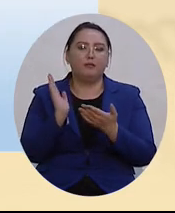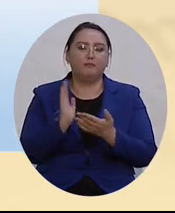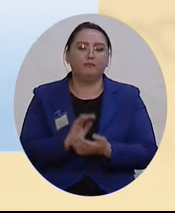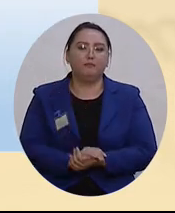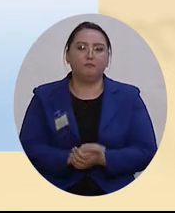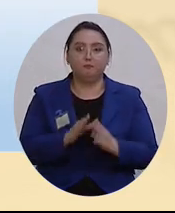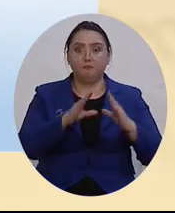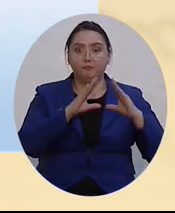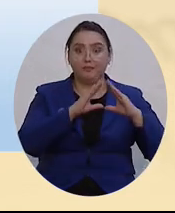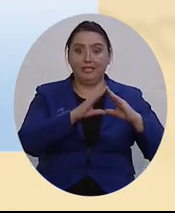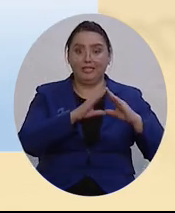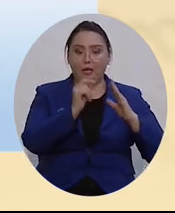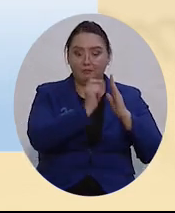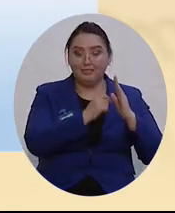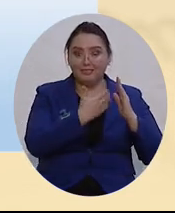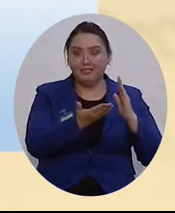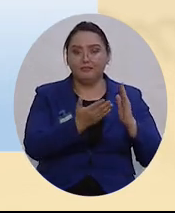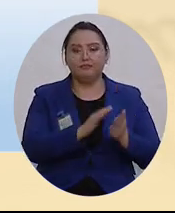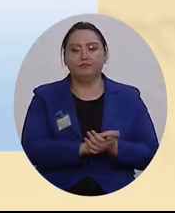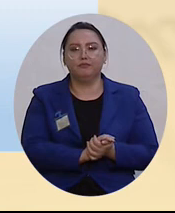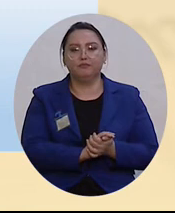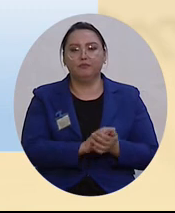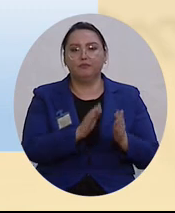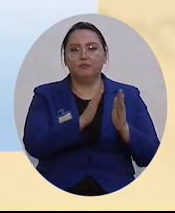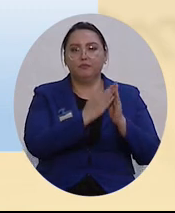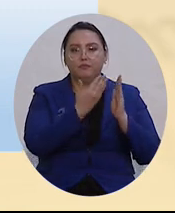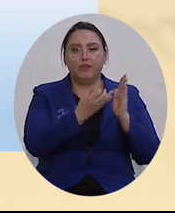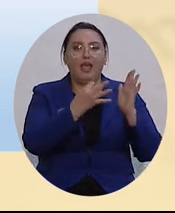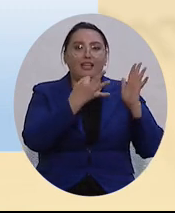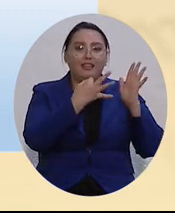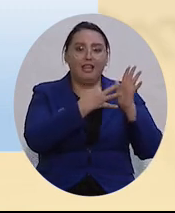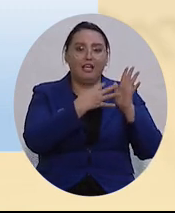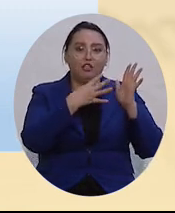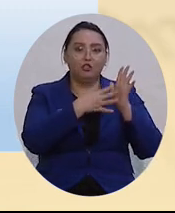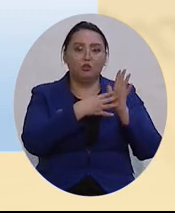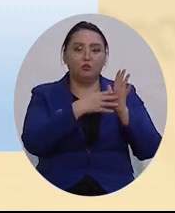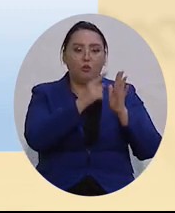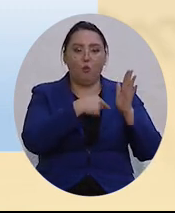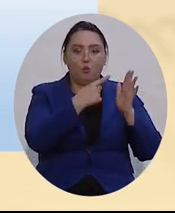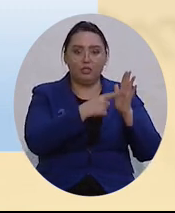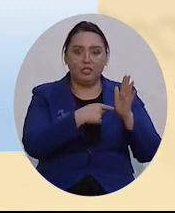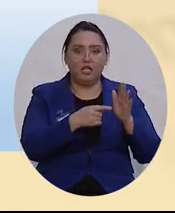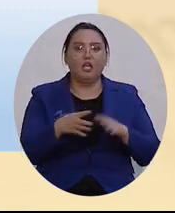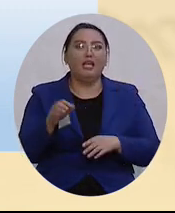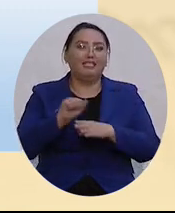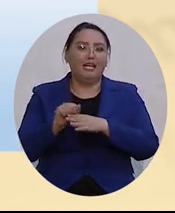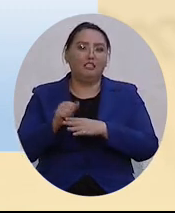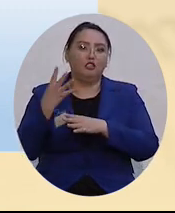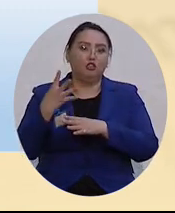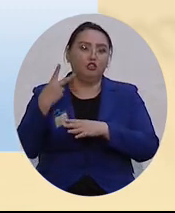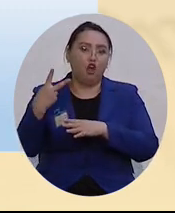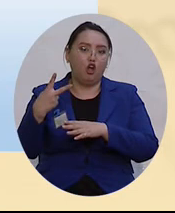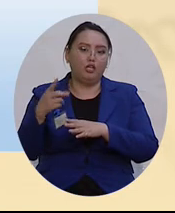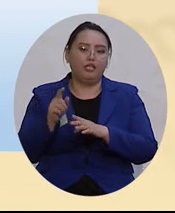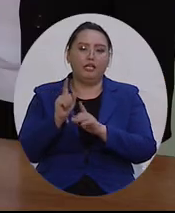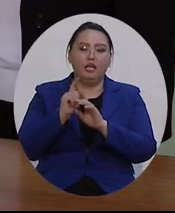За гэрийн даалгавар тэмдэглэж аваарай. Сурх хүчийн 89-р талын дасгал 32 2-ыг зааврын дагуу хийн.